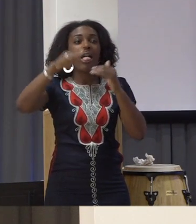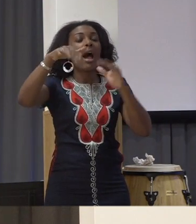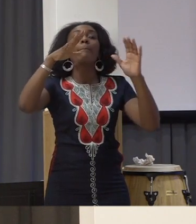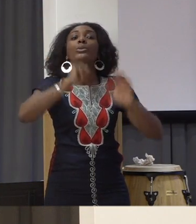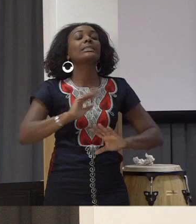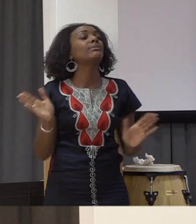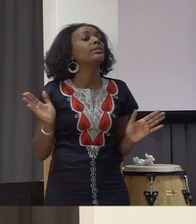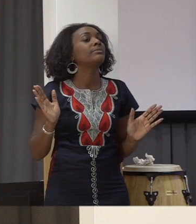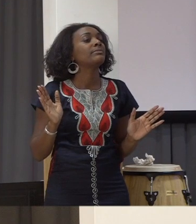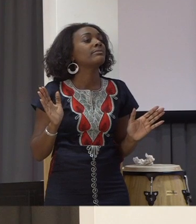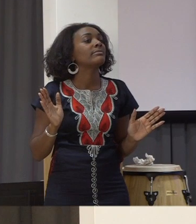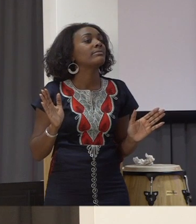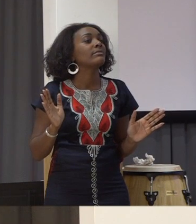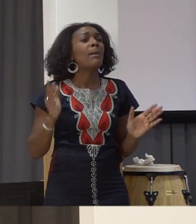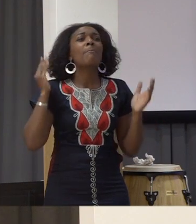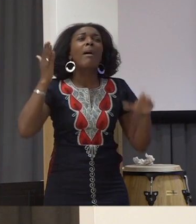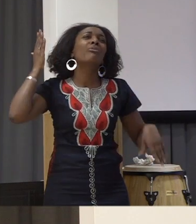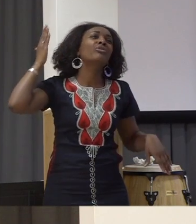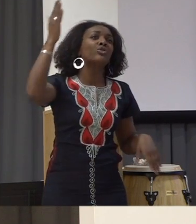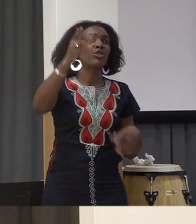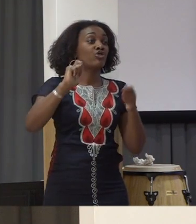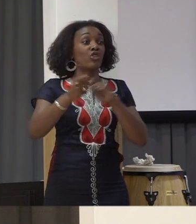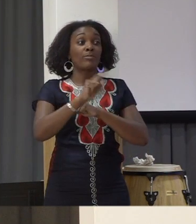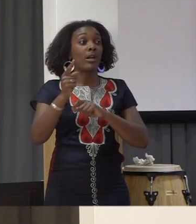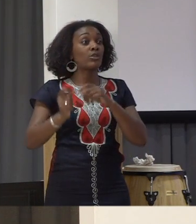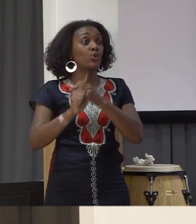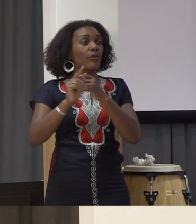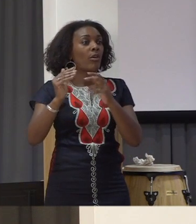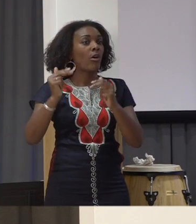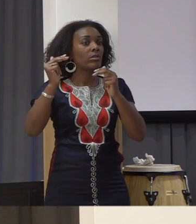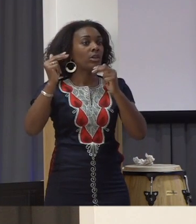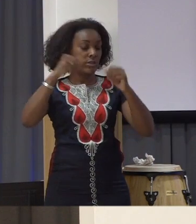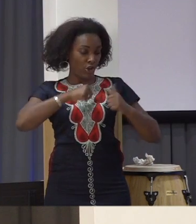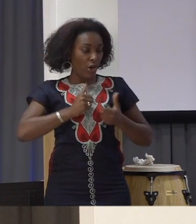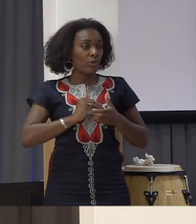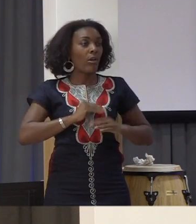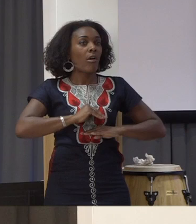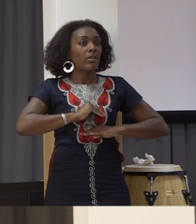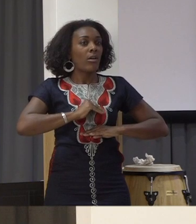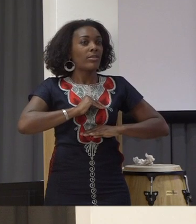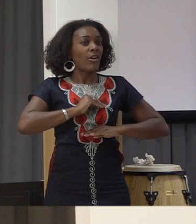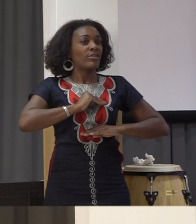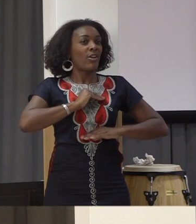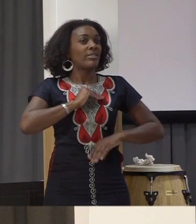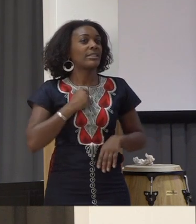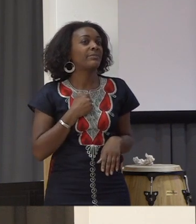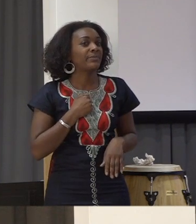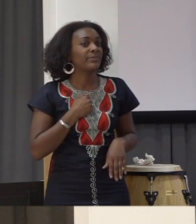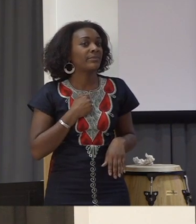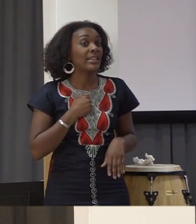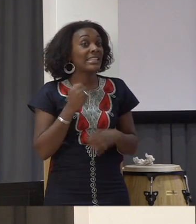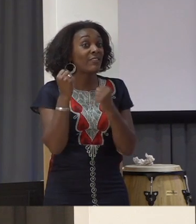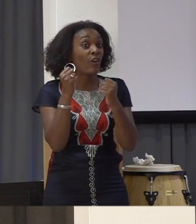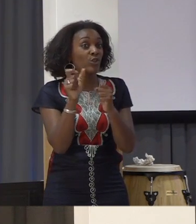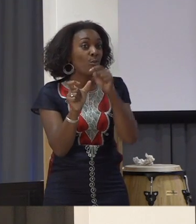temps ne la changera pas, elle ne fera que croître dans votre cœur. Cette force est un cadeau de